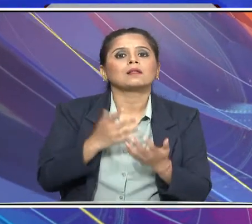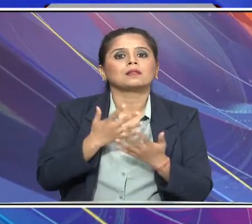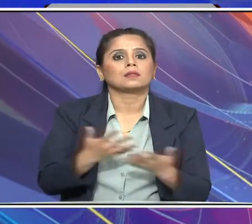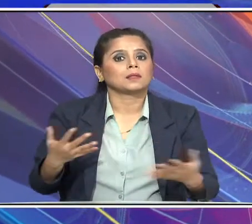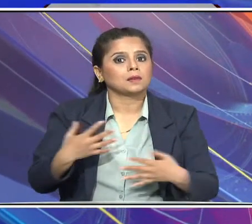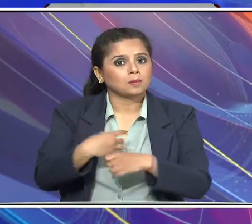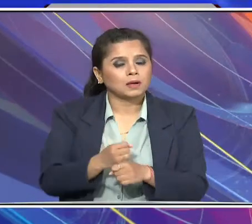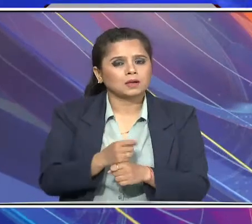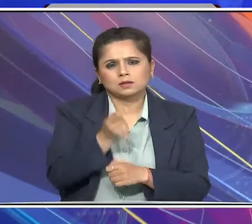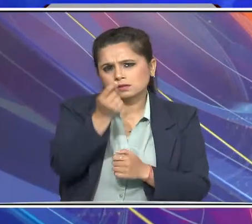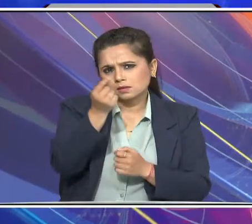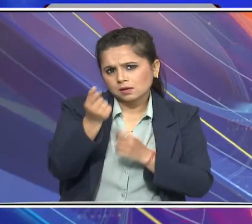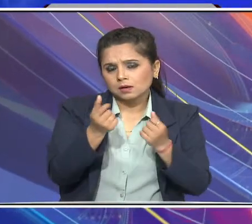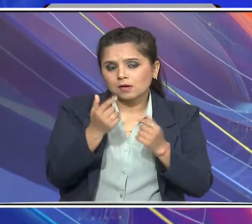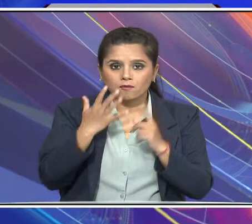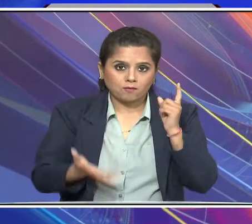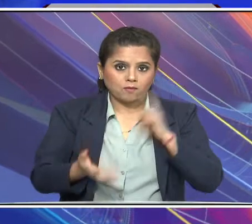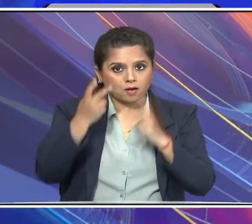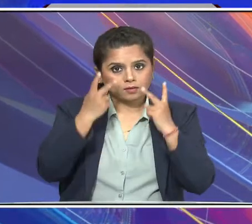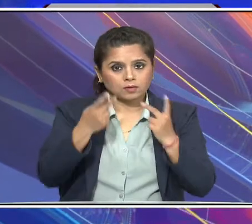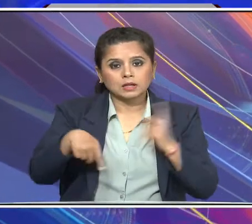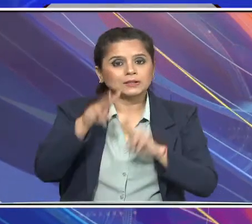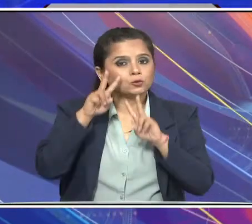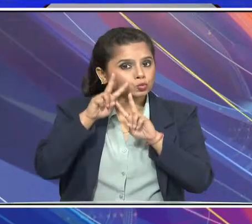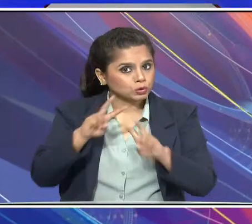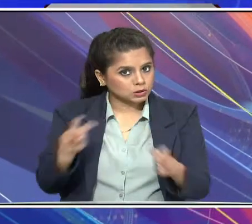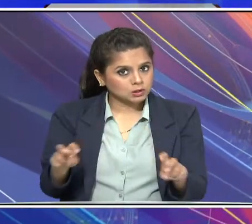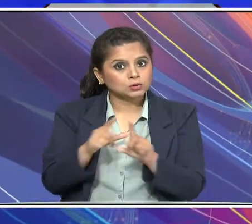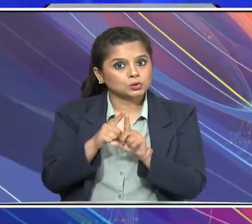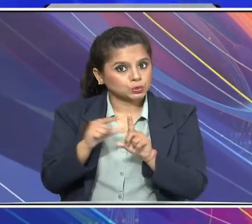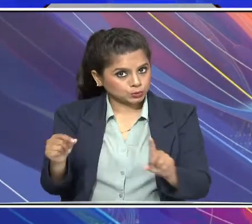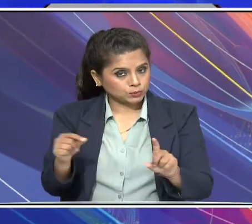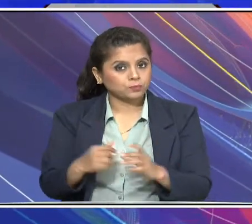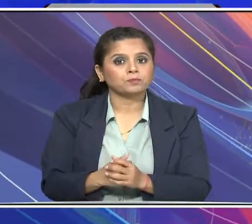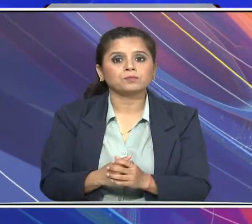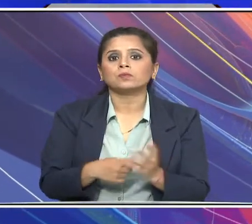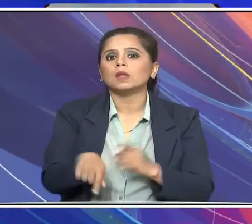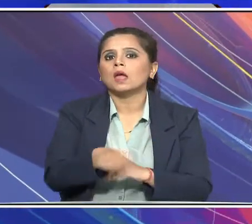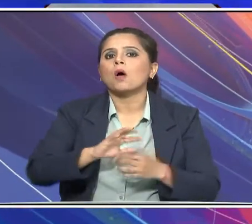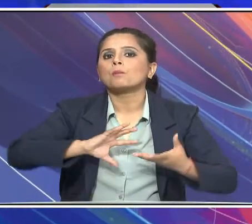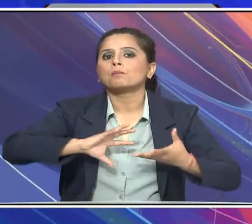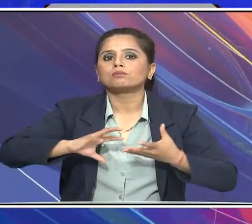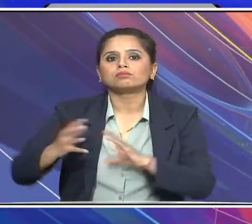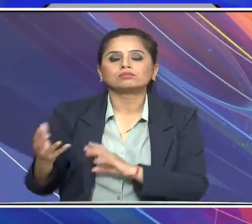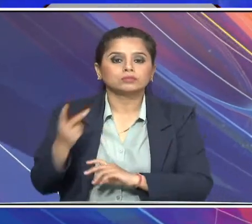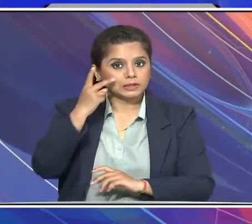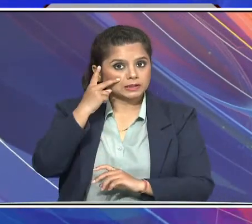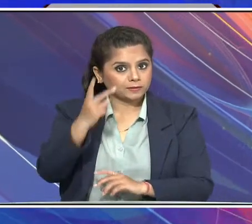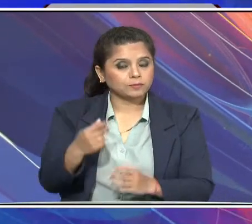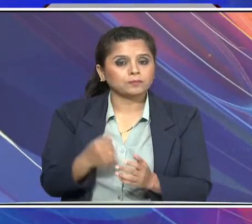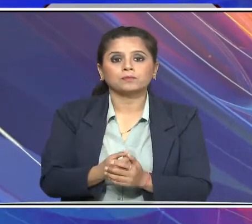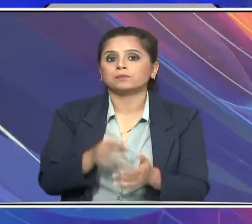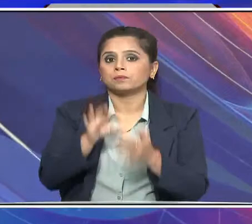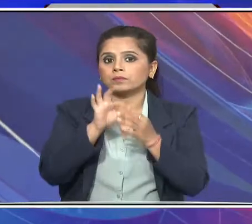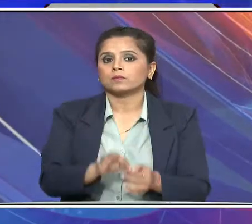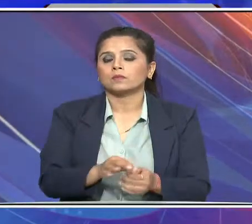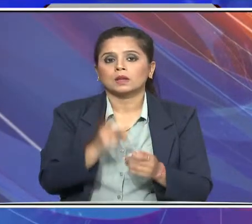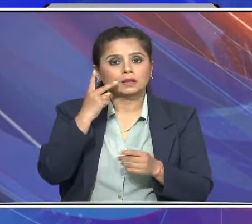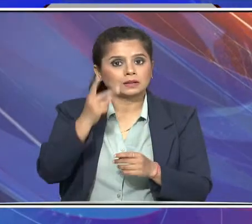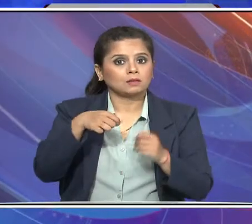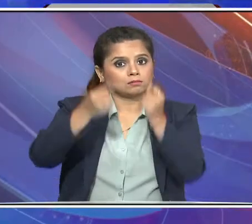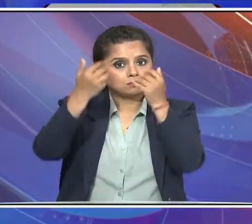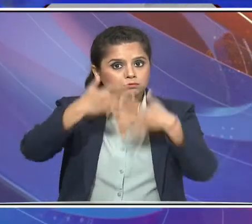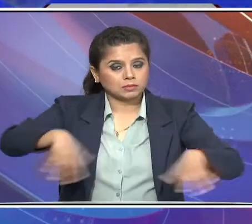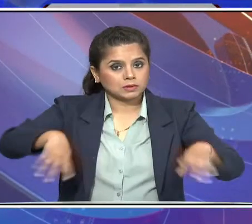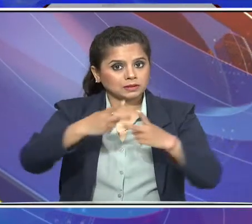के लिए छोटे कंपोनेंट का रिसर्च करना उसका मैन्युफैक्चरिंग करना उसके लिए डाउनस्ट्रीम इंडस्ट्रीज